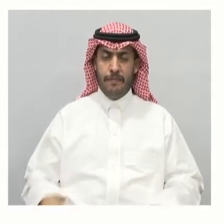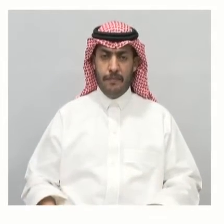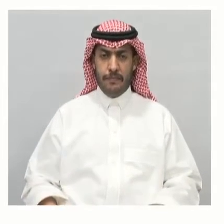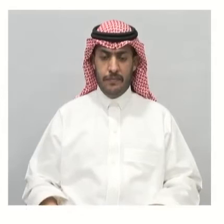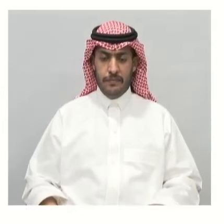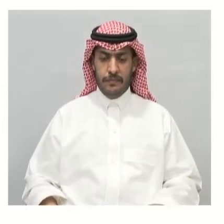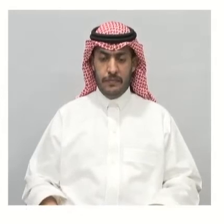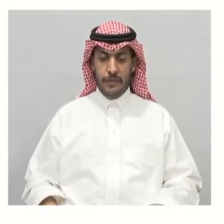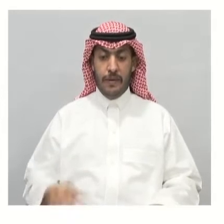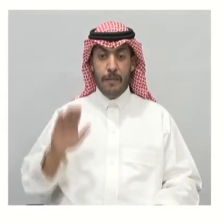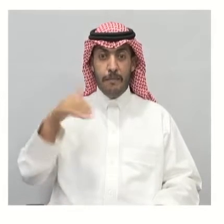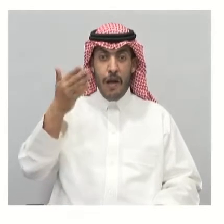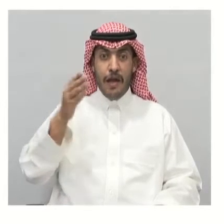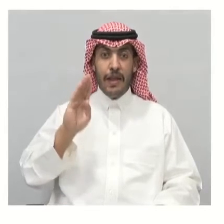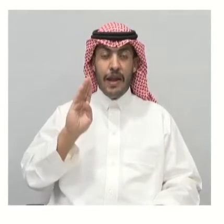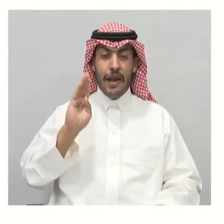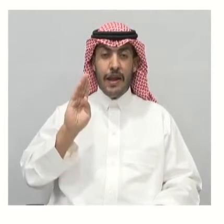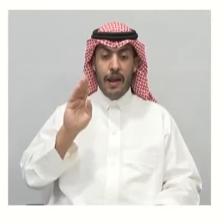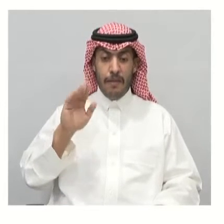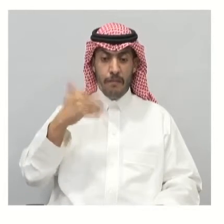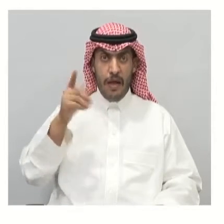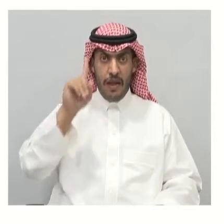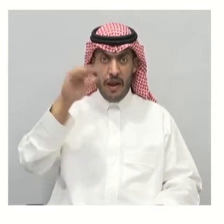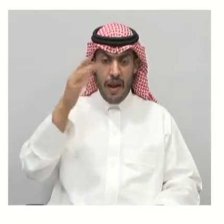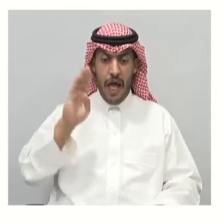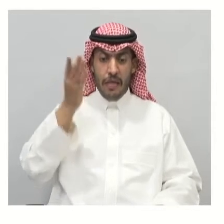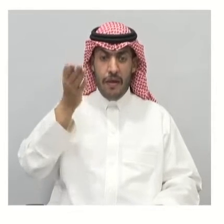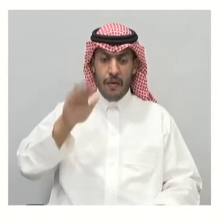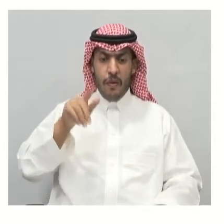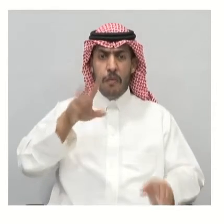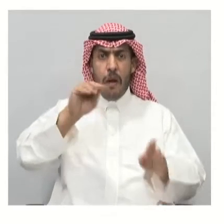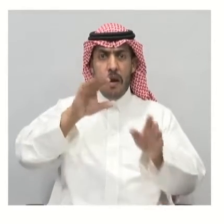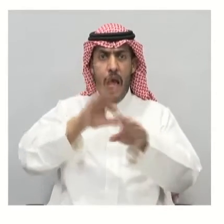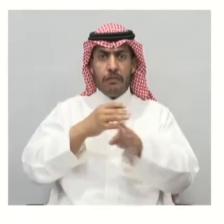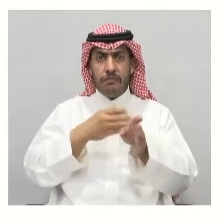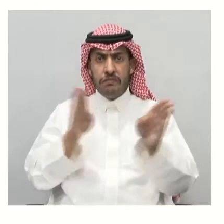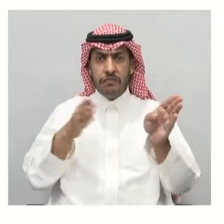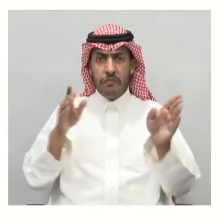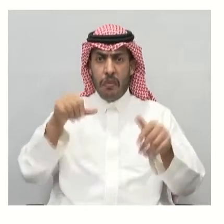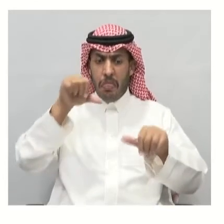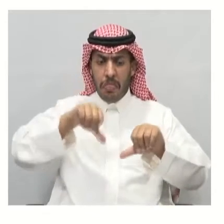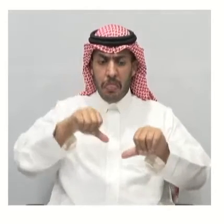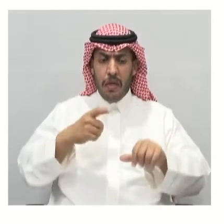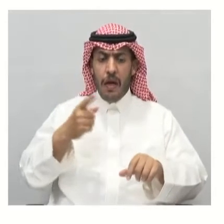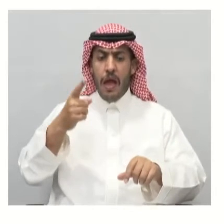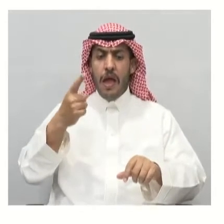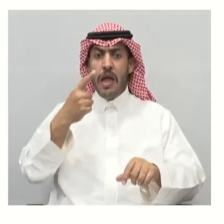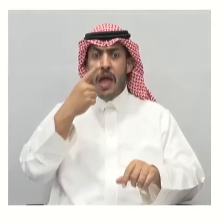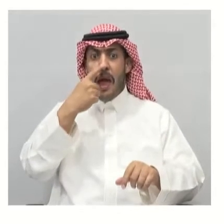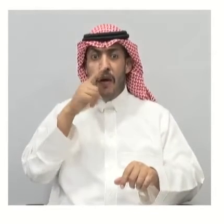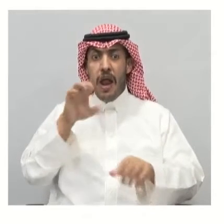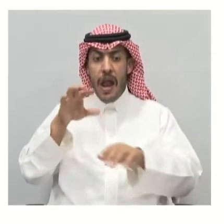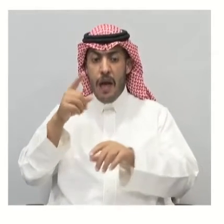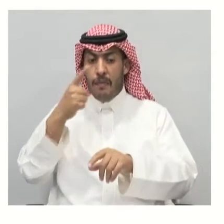السلام بعد وفاه نبي الله ادم عليه السلام انحرف الناس عن عباده الله الى عباده